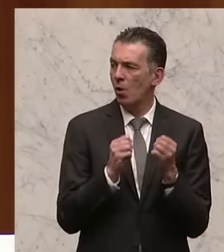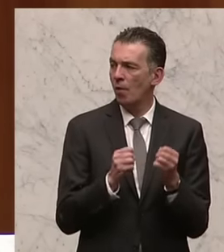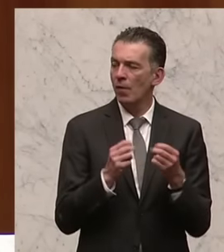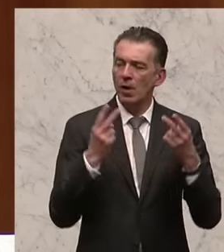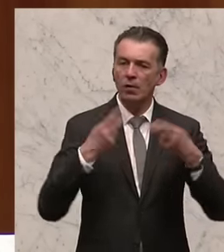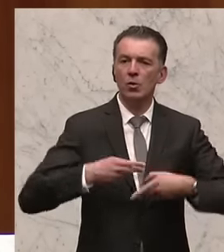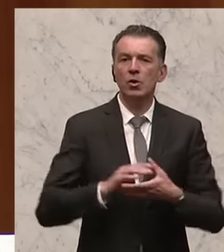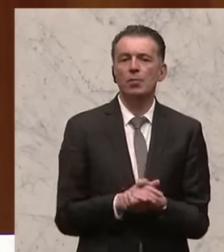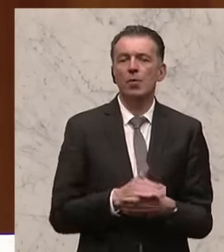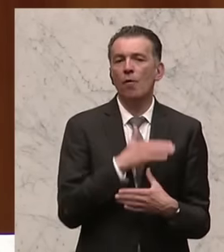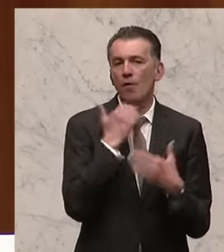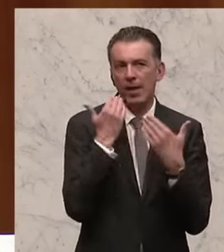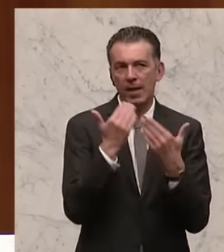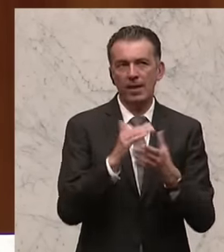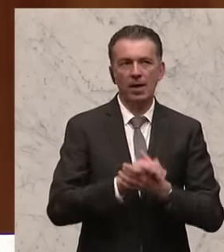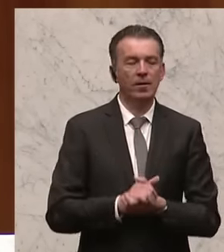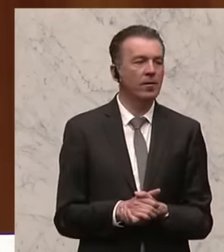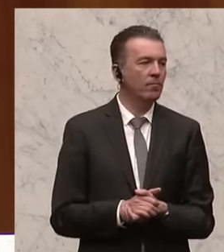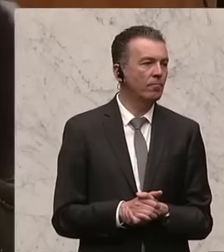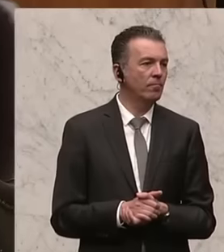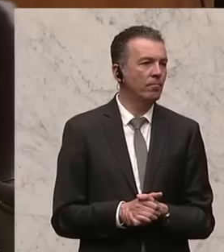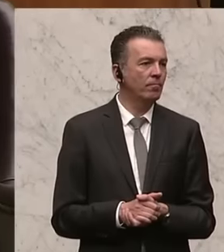Ihre Zustimmung. Vielen Dank.